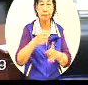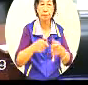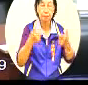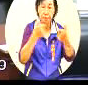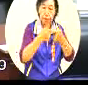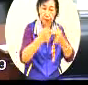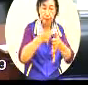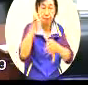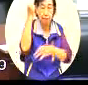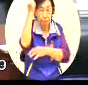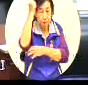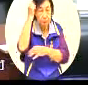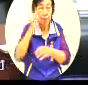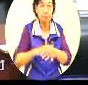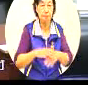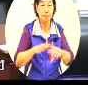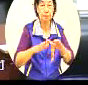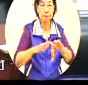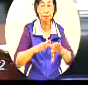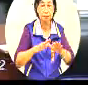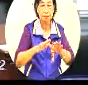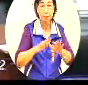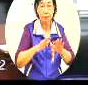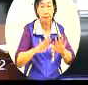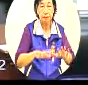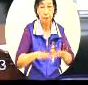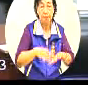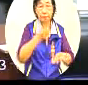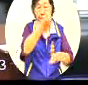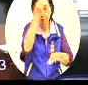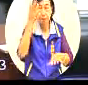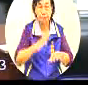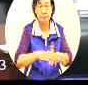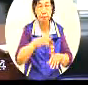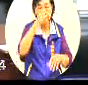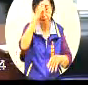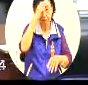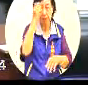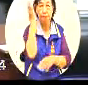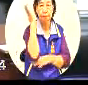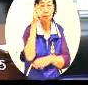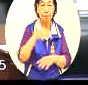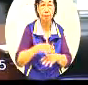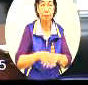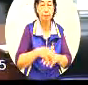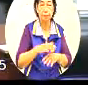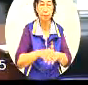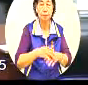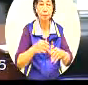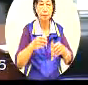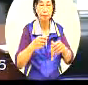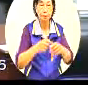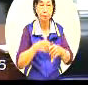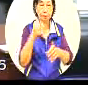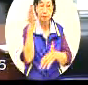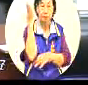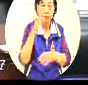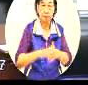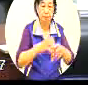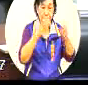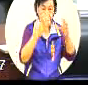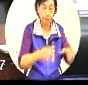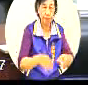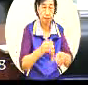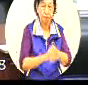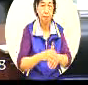家庭他们更希望政府能够照顾他们的是说所谓的公立托婴中心。那本席这边也要具